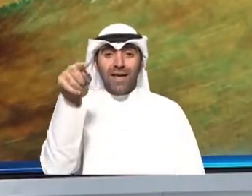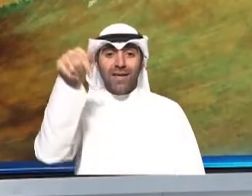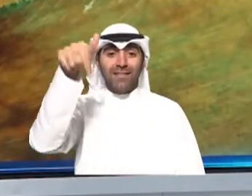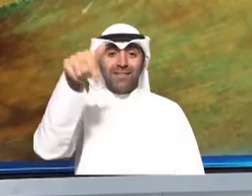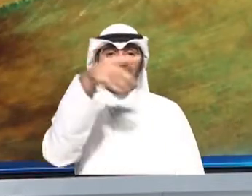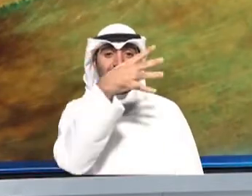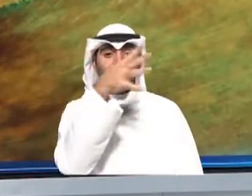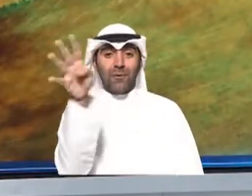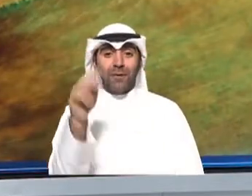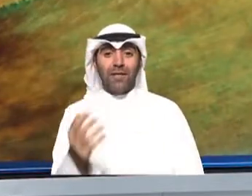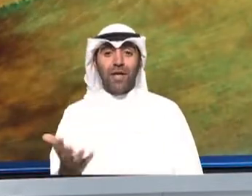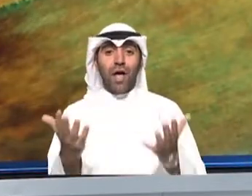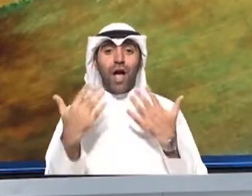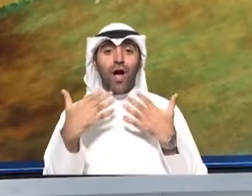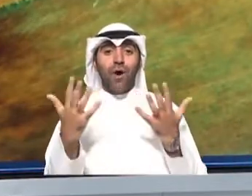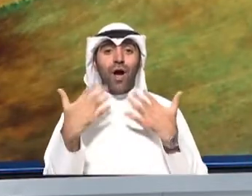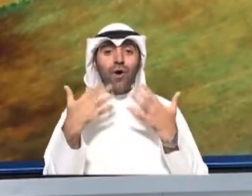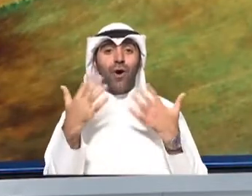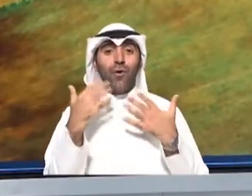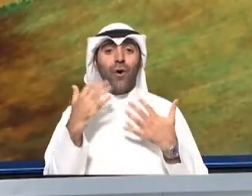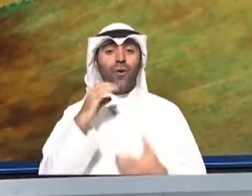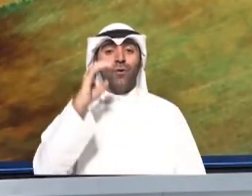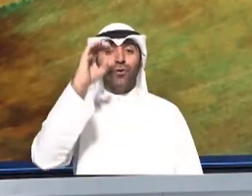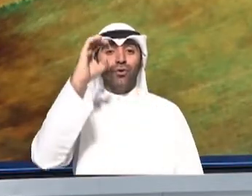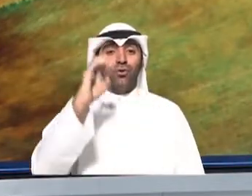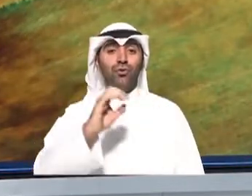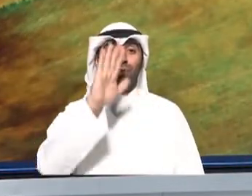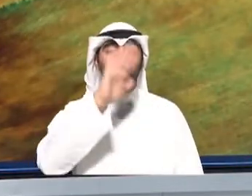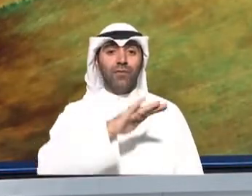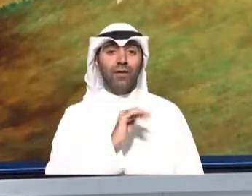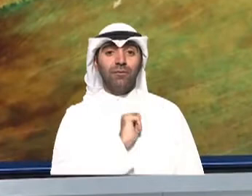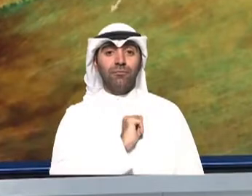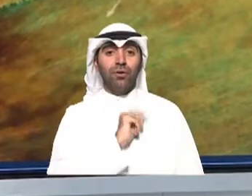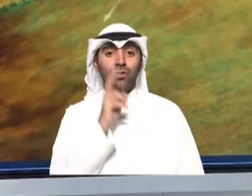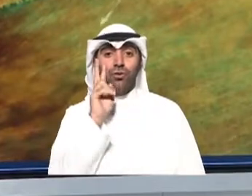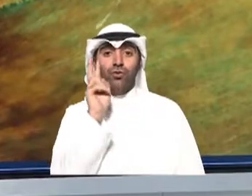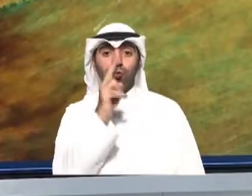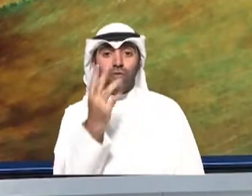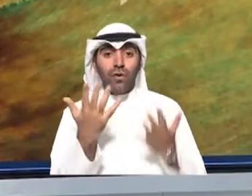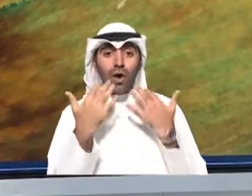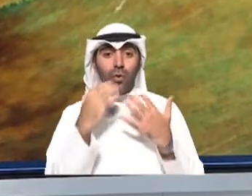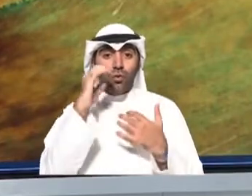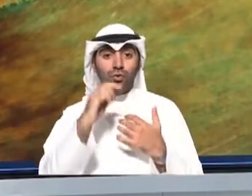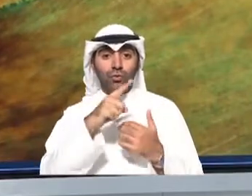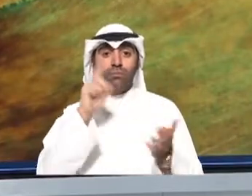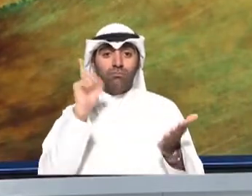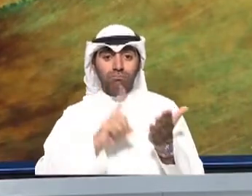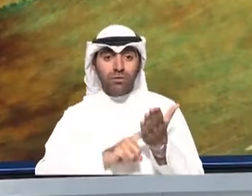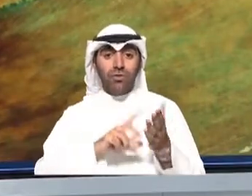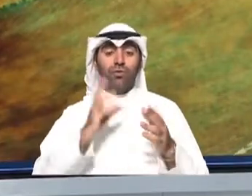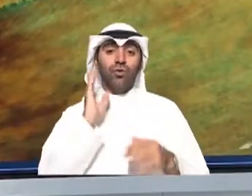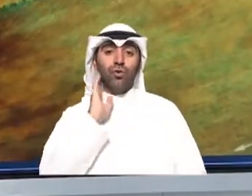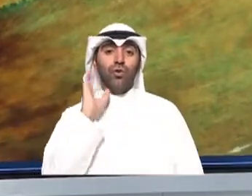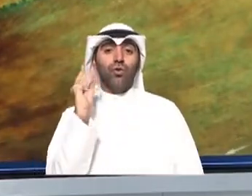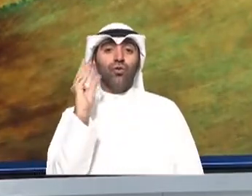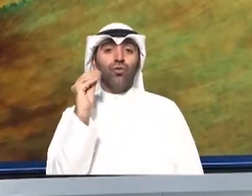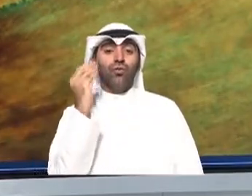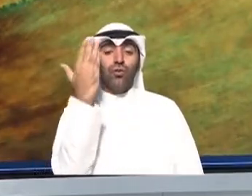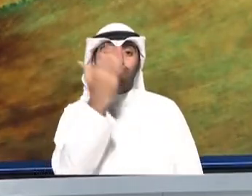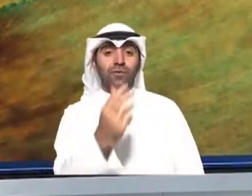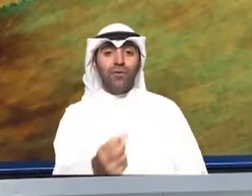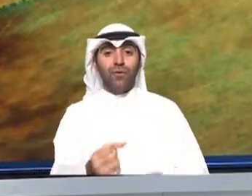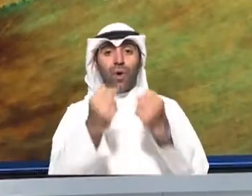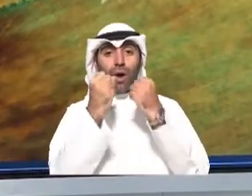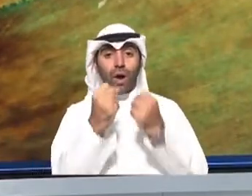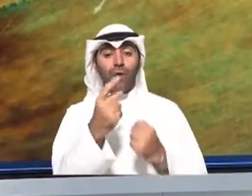رياح جنوبية إلى شرقية على المناطق الساحلية مما تساعد في ارتفاع نسبة الرطوبة والإحساس بالرطوبة خاصة على المناطق الساحلية